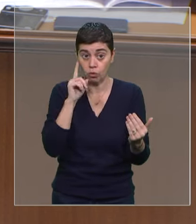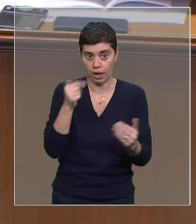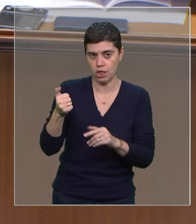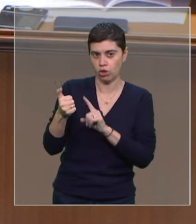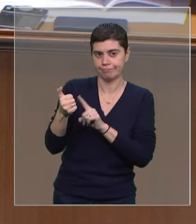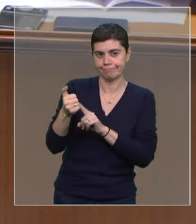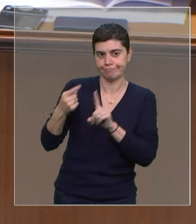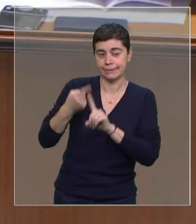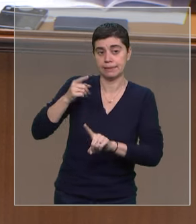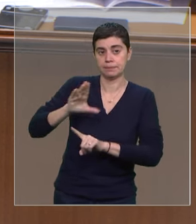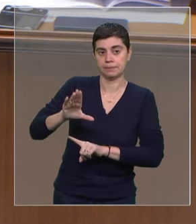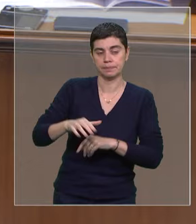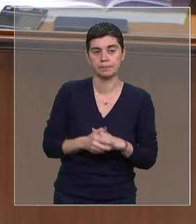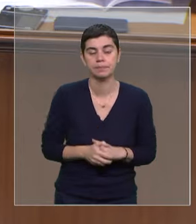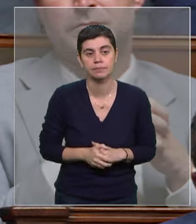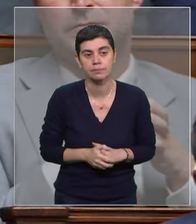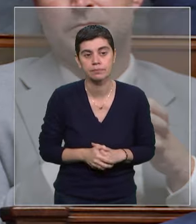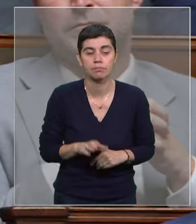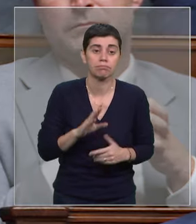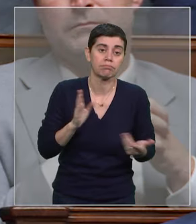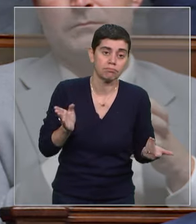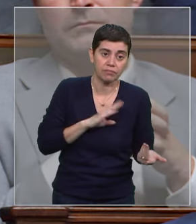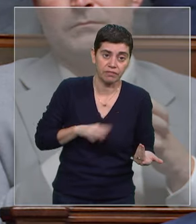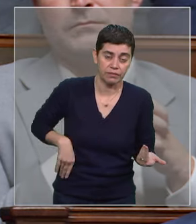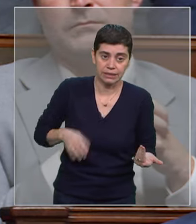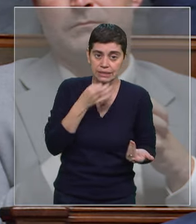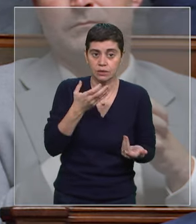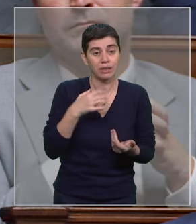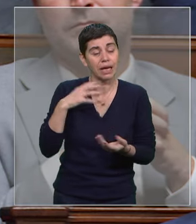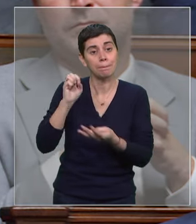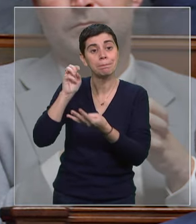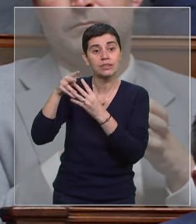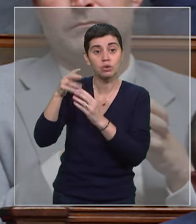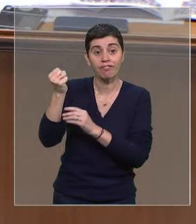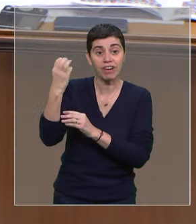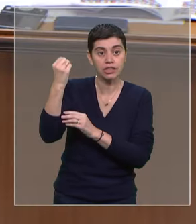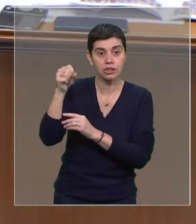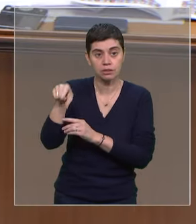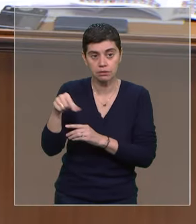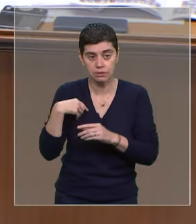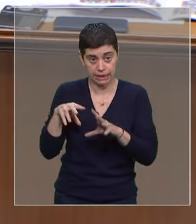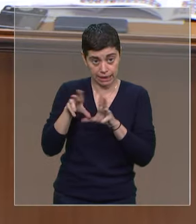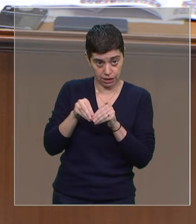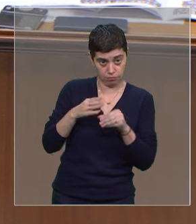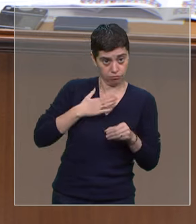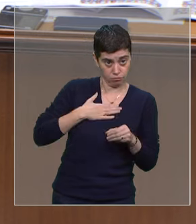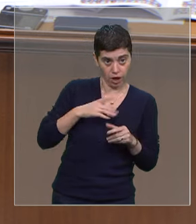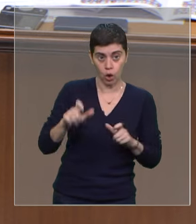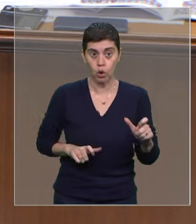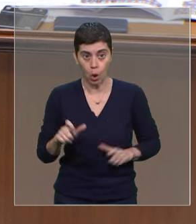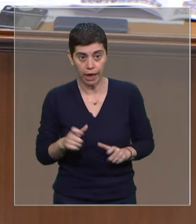enfin, je le dis, effectivement, il y a une mission flash, et mes équipes et moi recevrons bientôt vos